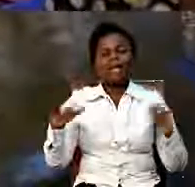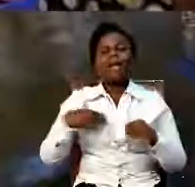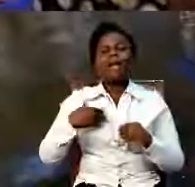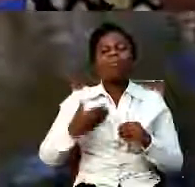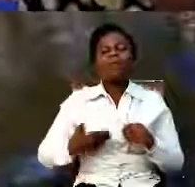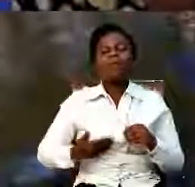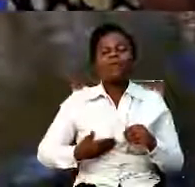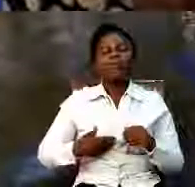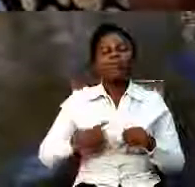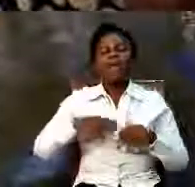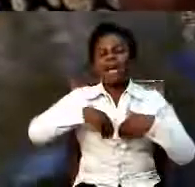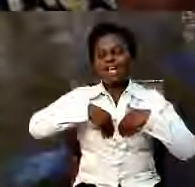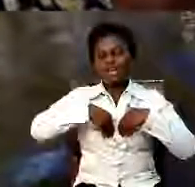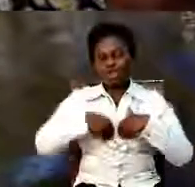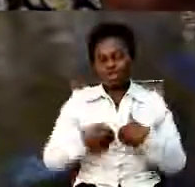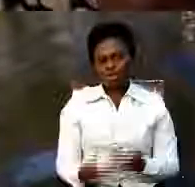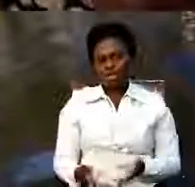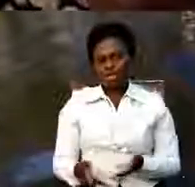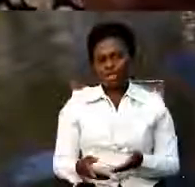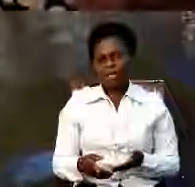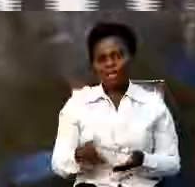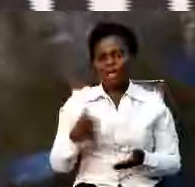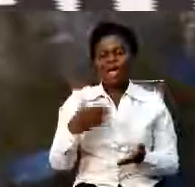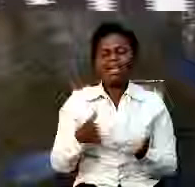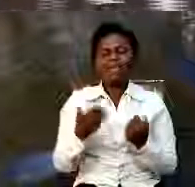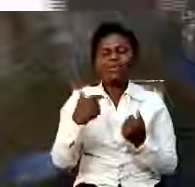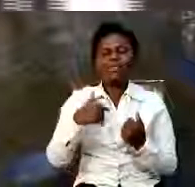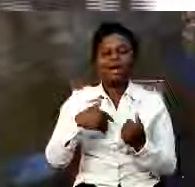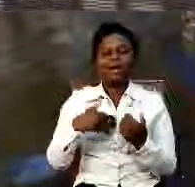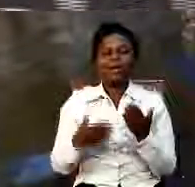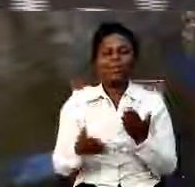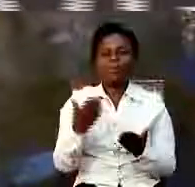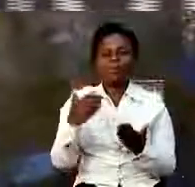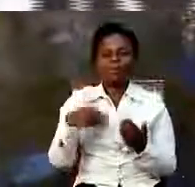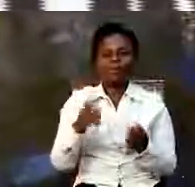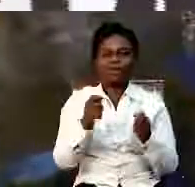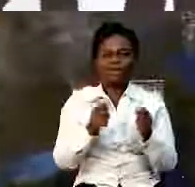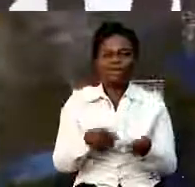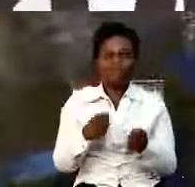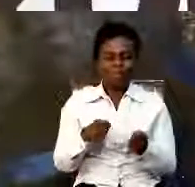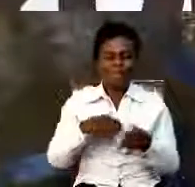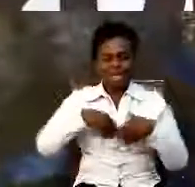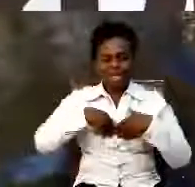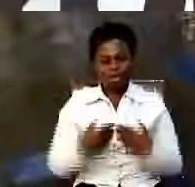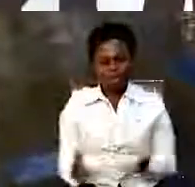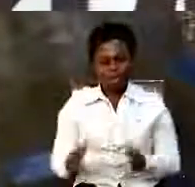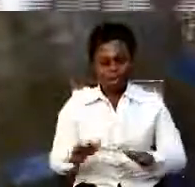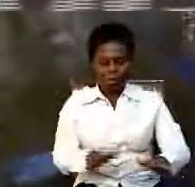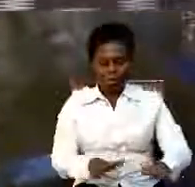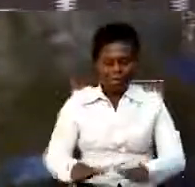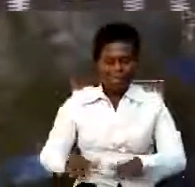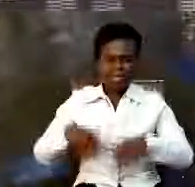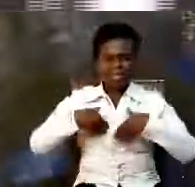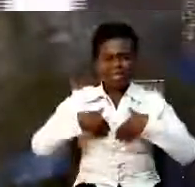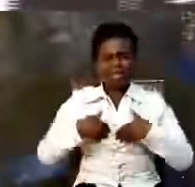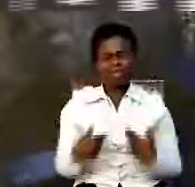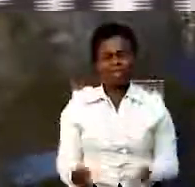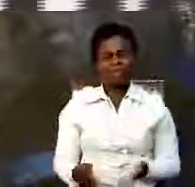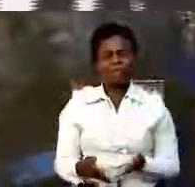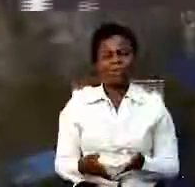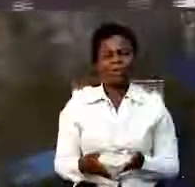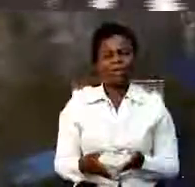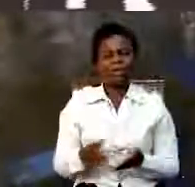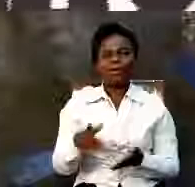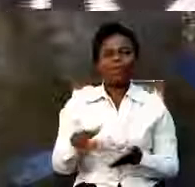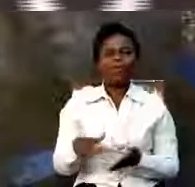Mwanamke hachoki, anaweza kuchoka kwenda shamba, anaweza kuchoka kupiga deki, anaweza kuchoka